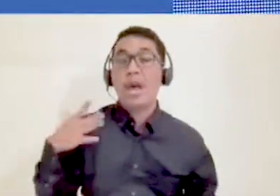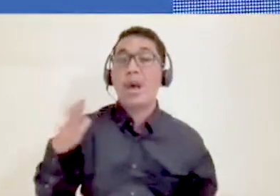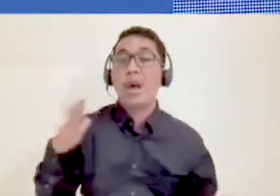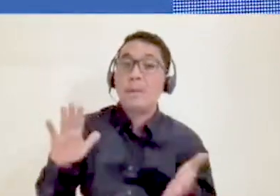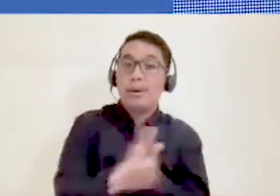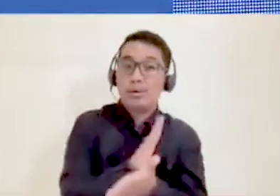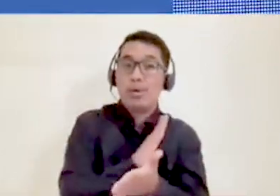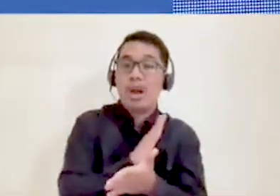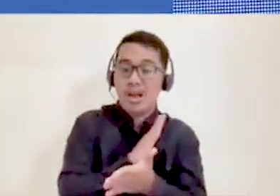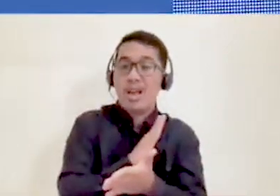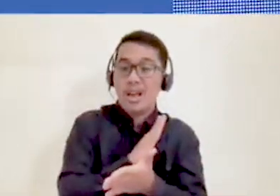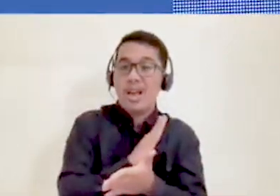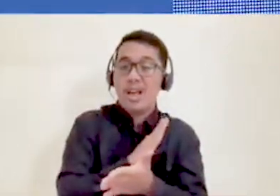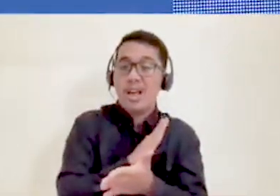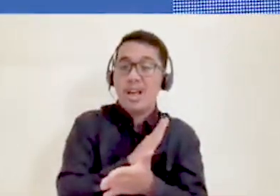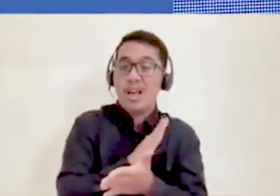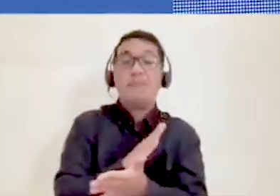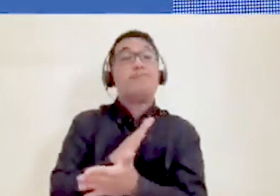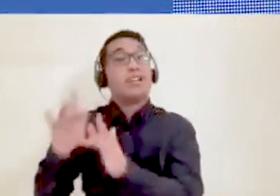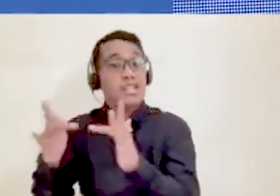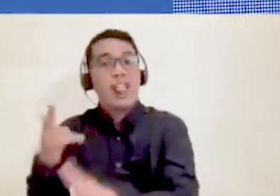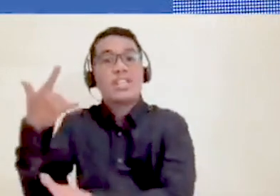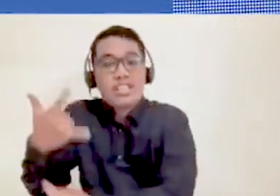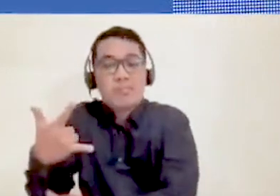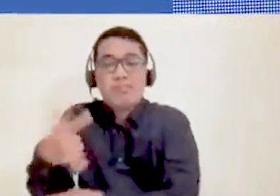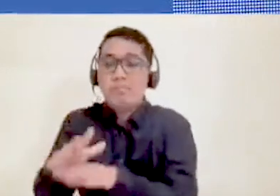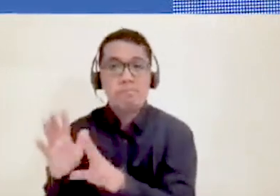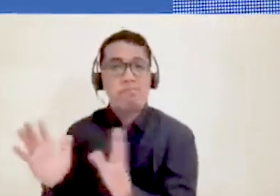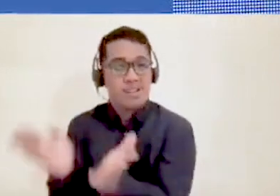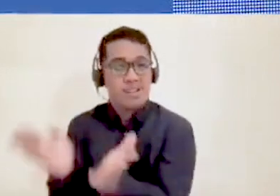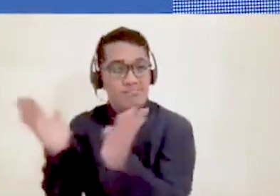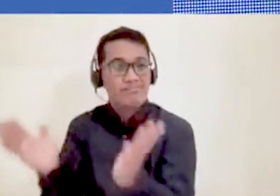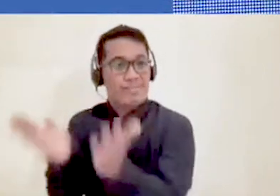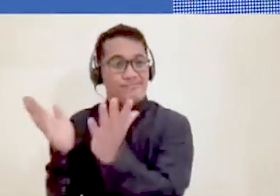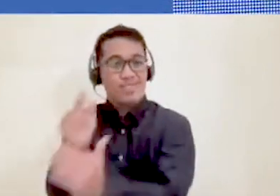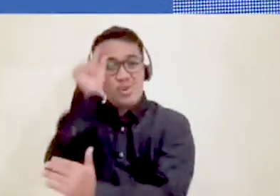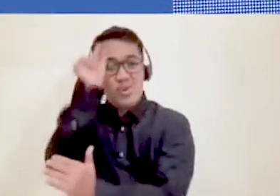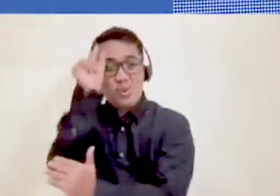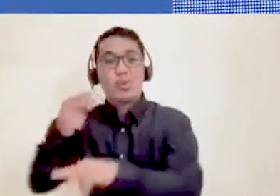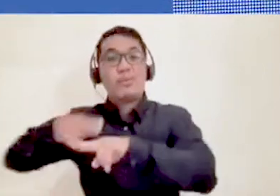tetap bisa diberdayakan untuk pemulihan ekonomi masyarakat